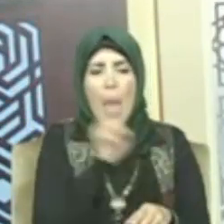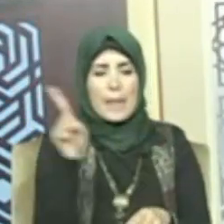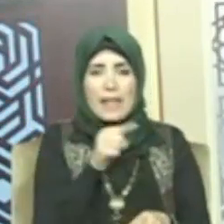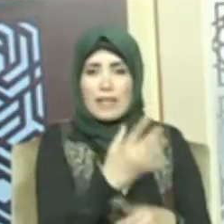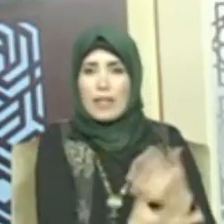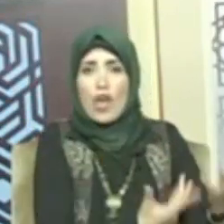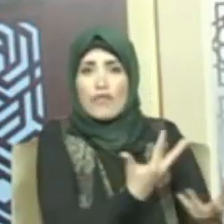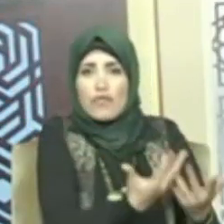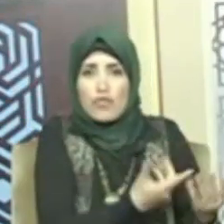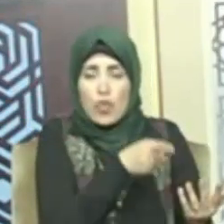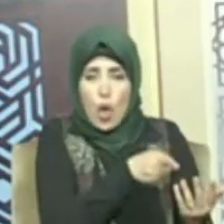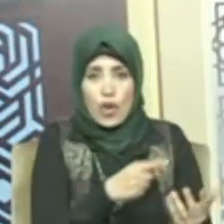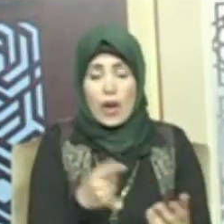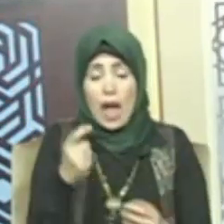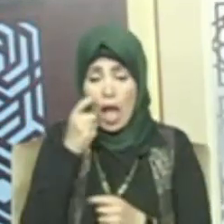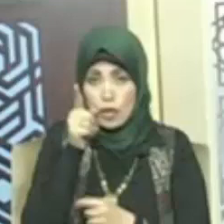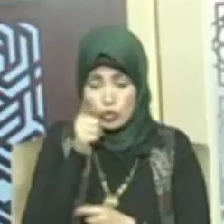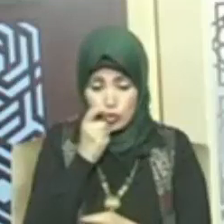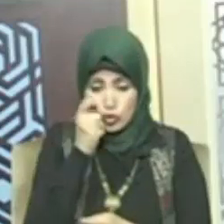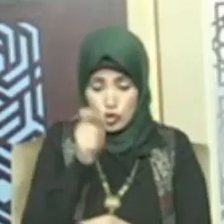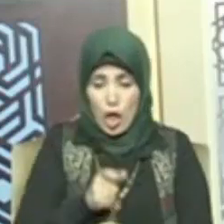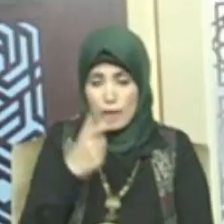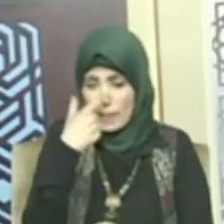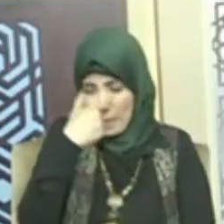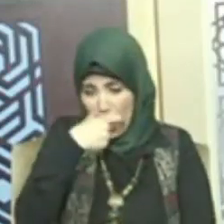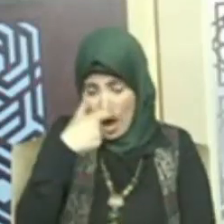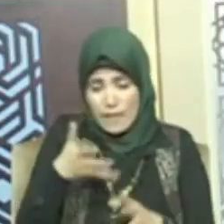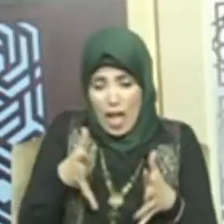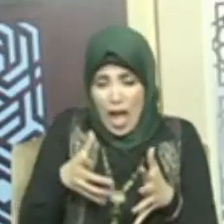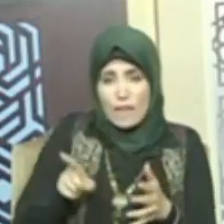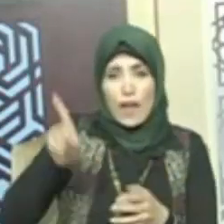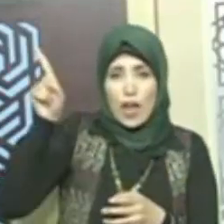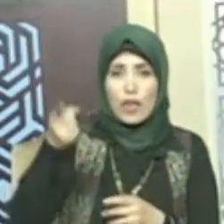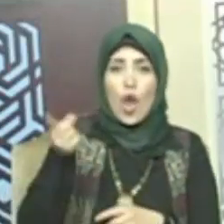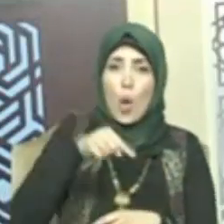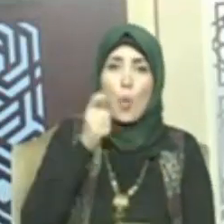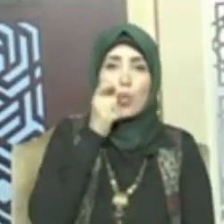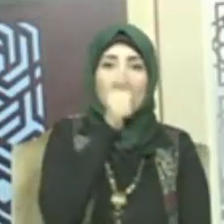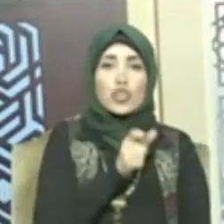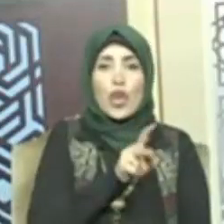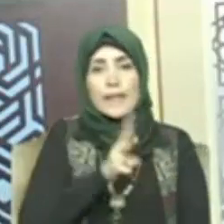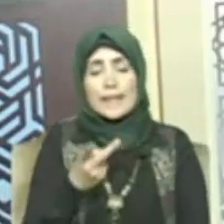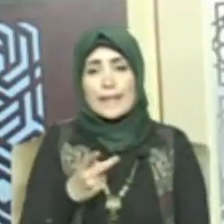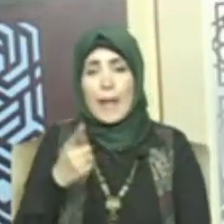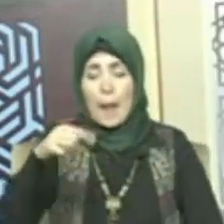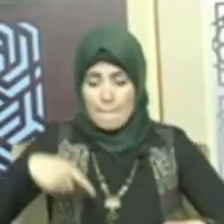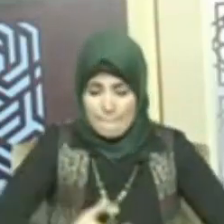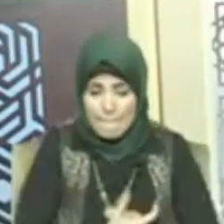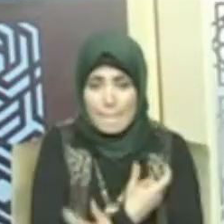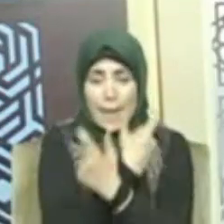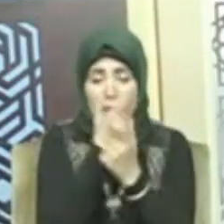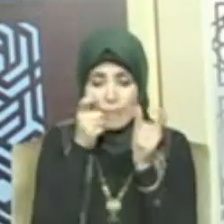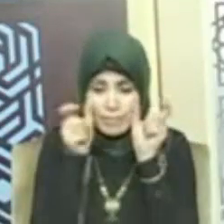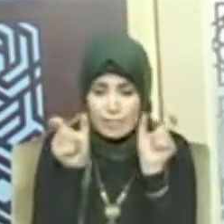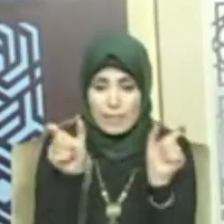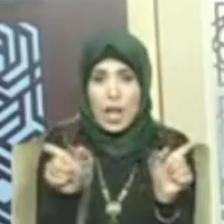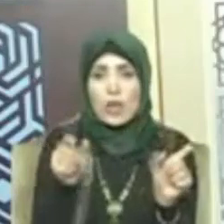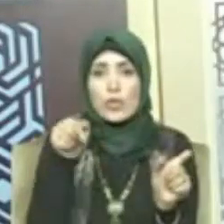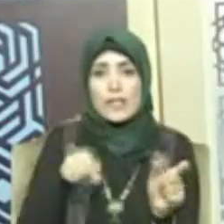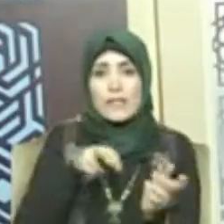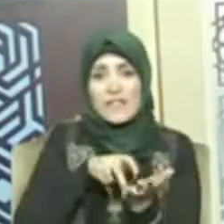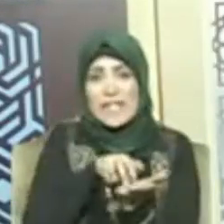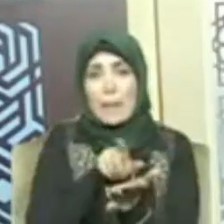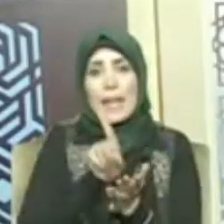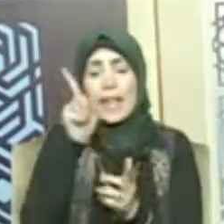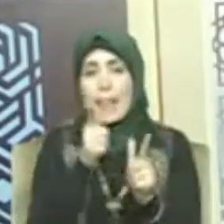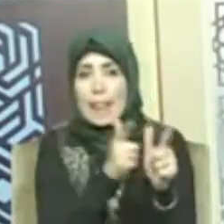بكت من خشية الله، وعين باتت تحرس في سبيل الله.